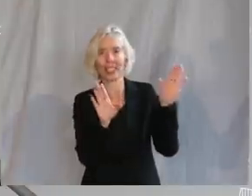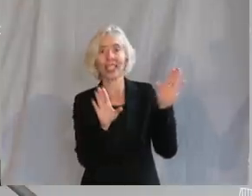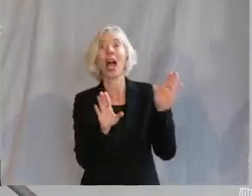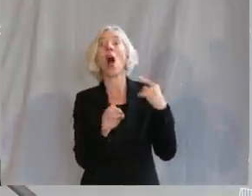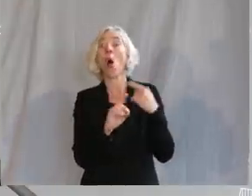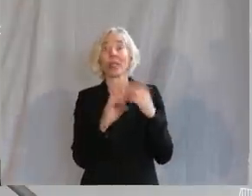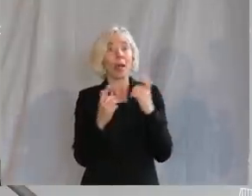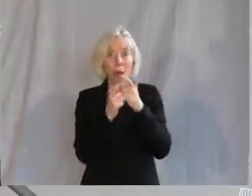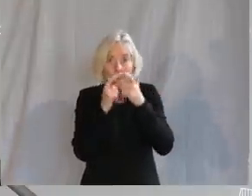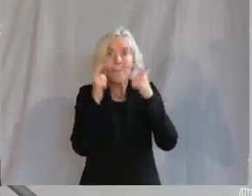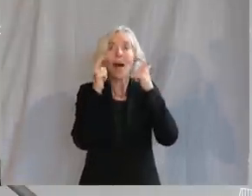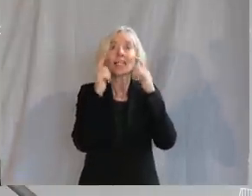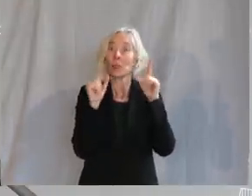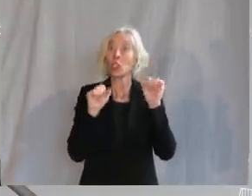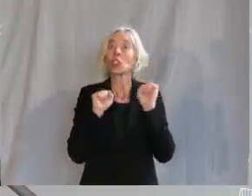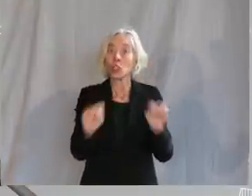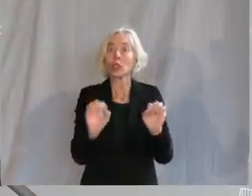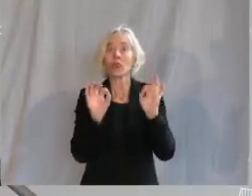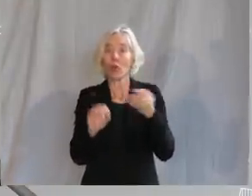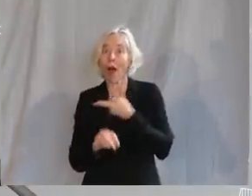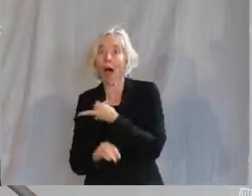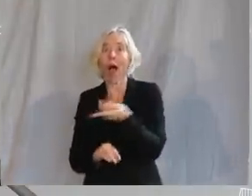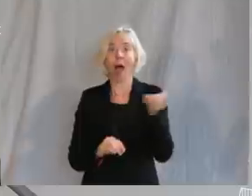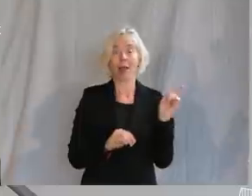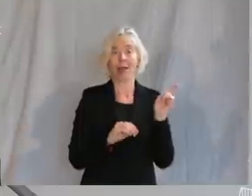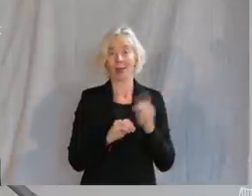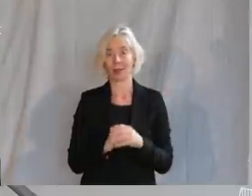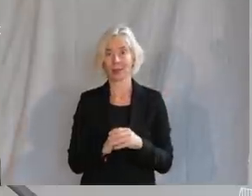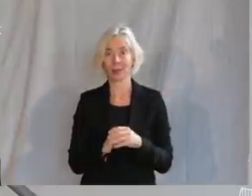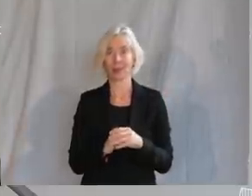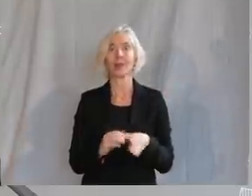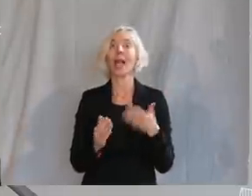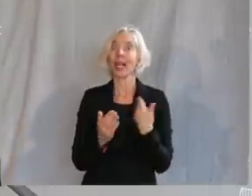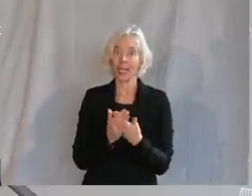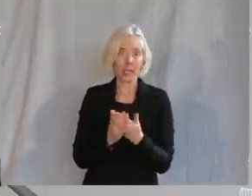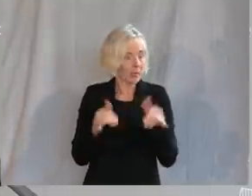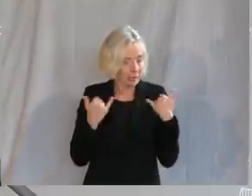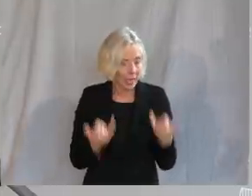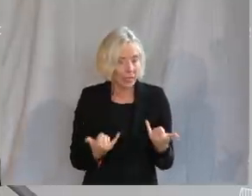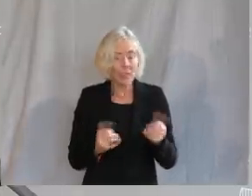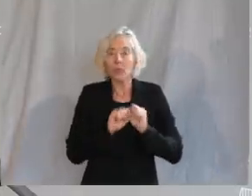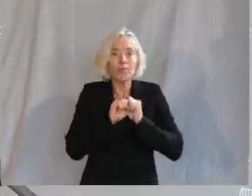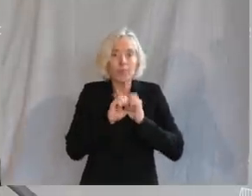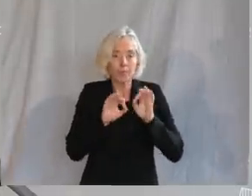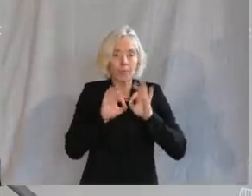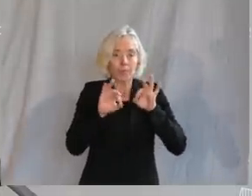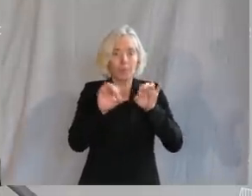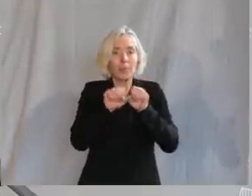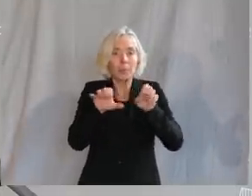die Allgemeinheit mitschützen. Wir müssen deswegen, um diese explosionsartige Vermehrung der Fälle,